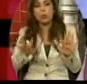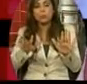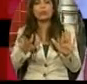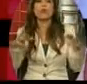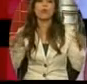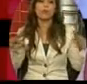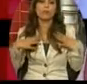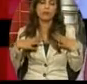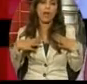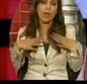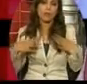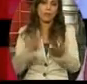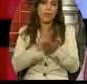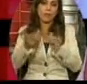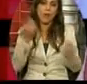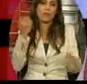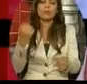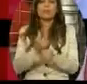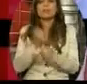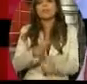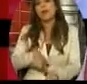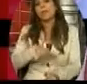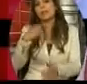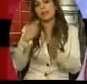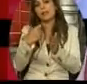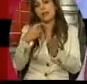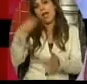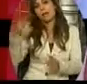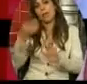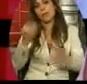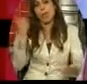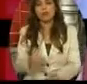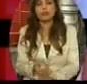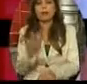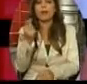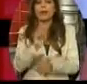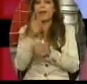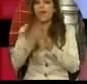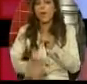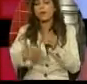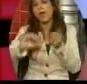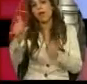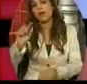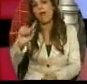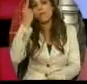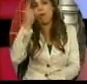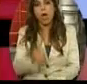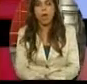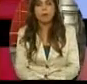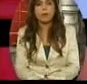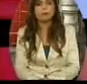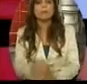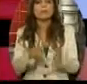מובנית, הם בהחלט מתבצעים הרבה זמן מראש, כך שמחירי הרגע האחרון הם בדרך כלל הגבוהים ביותר. לעומת זה,